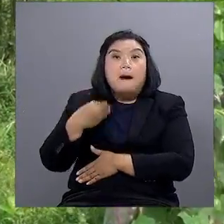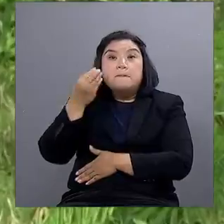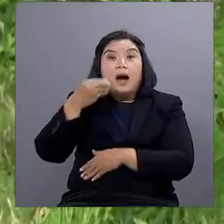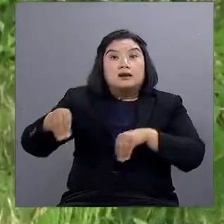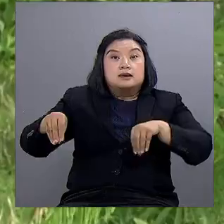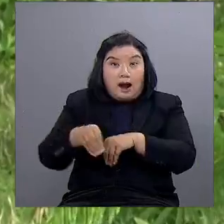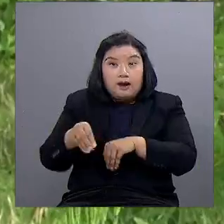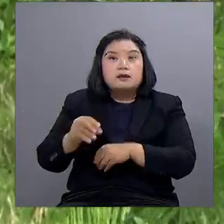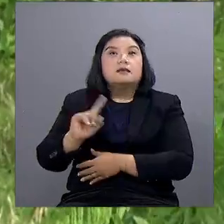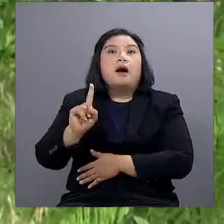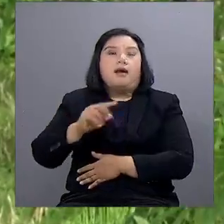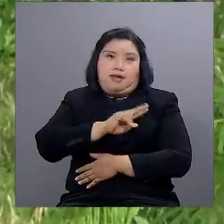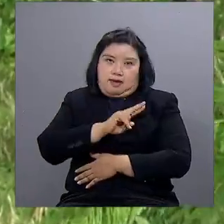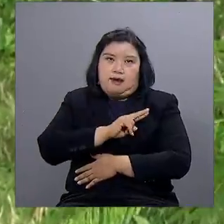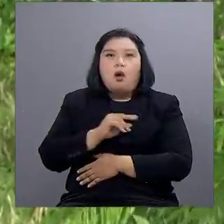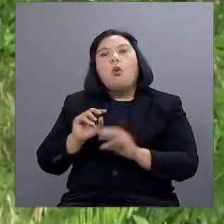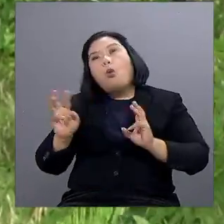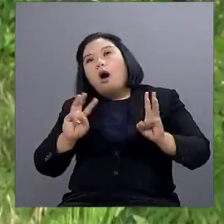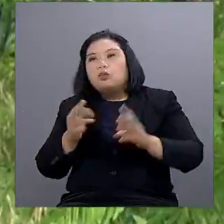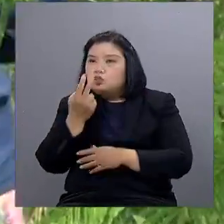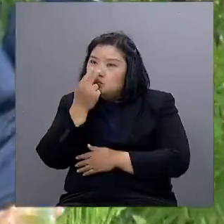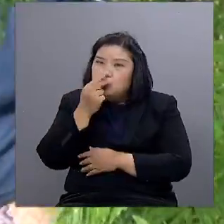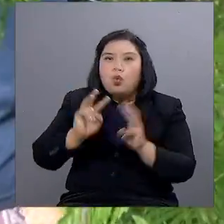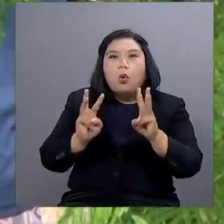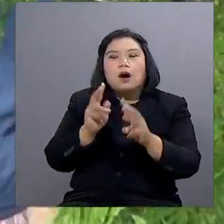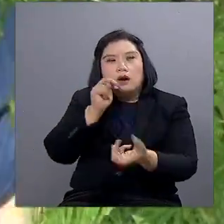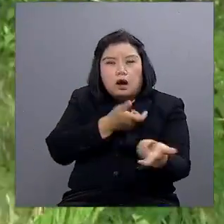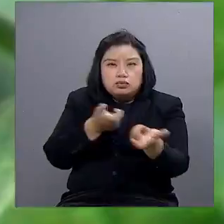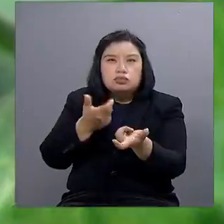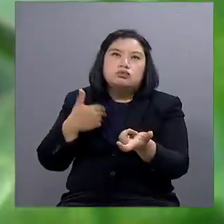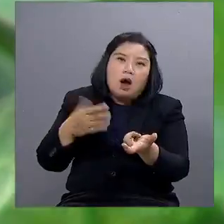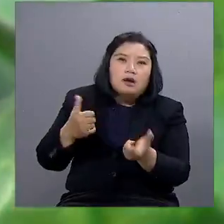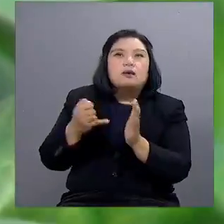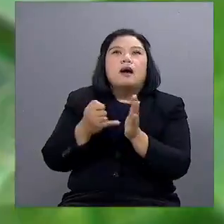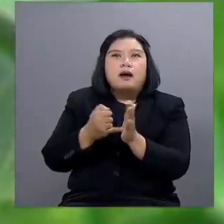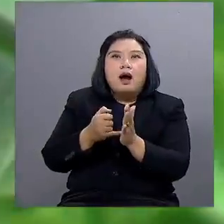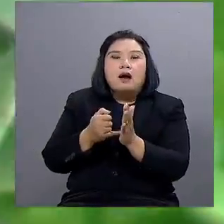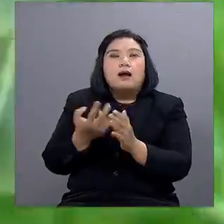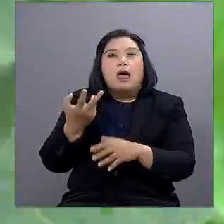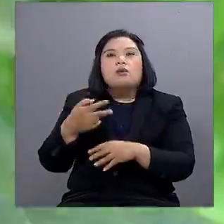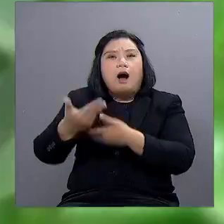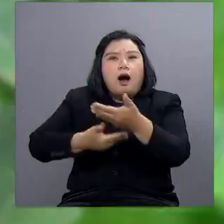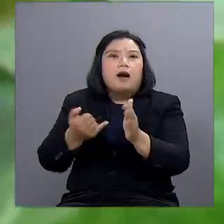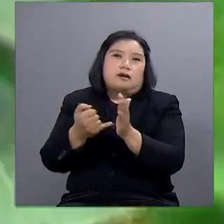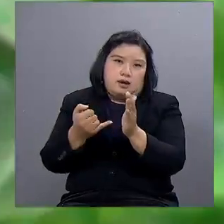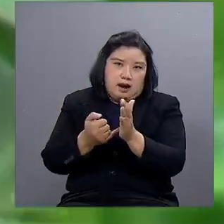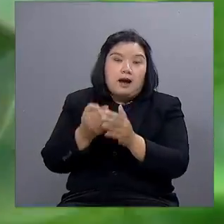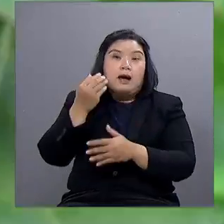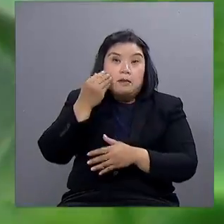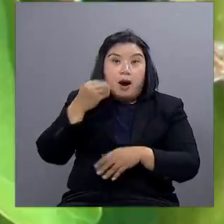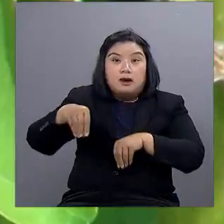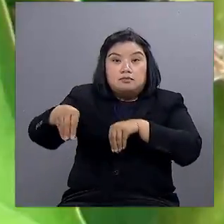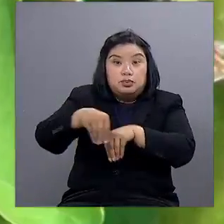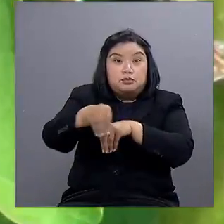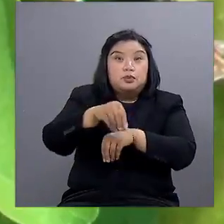ารถทำให้มีเวลาในการดูแลรวมไปถึงตัดยอดไปขายด้วยจนได้ฉายาของหมู่บ้านแห่งนี้ว่าหมู่บ้านผักเนาะคือเดินเข้ามาเนี่ยคุณผู้